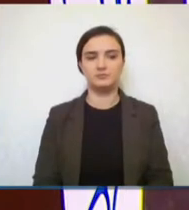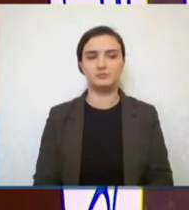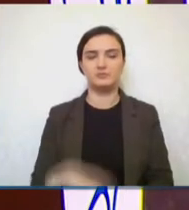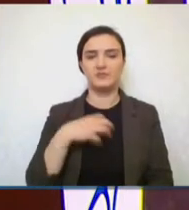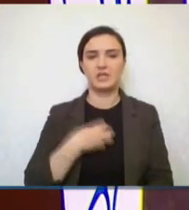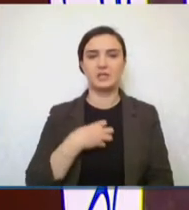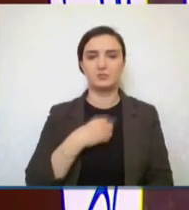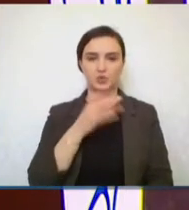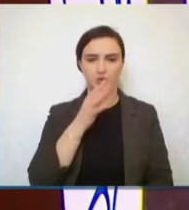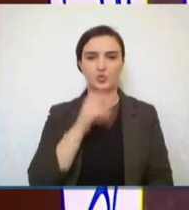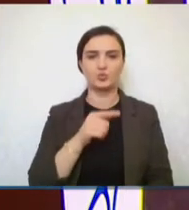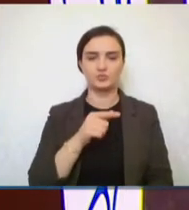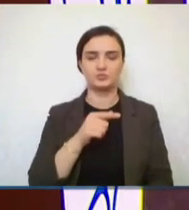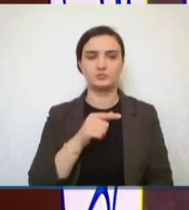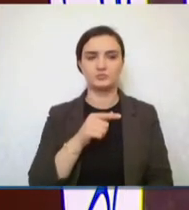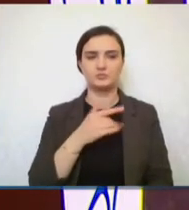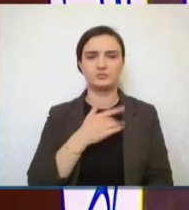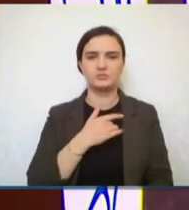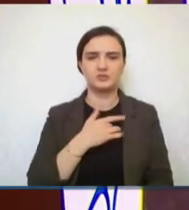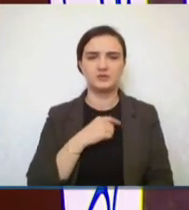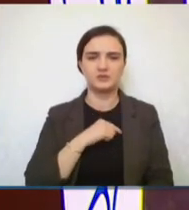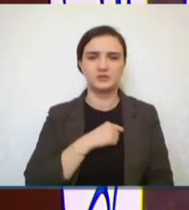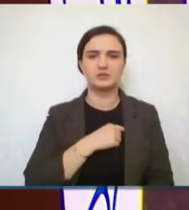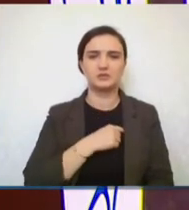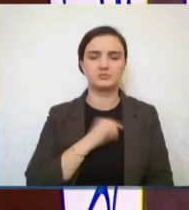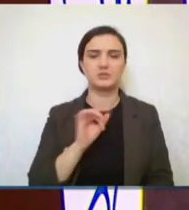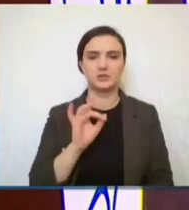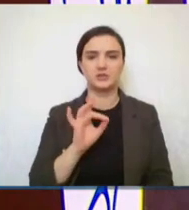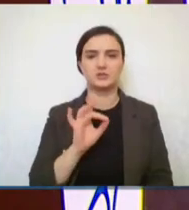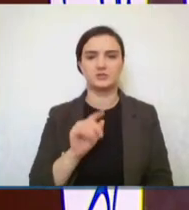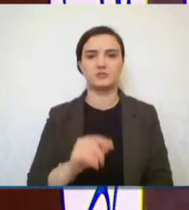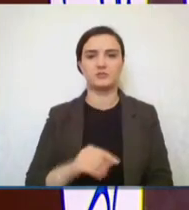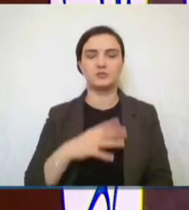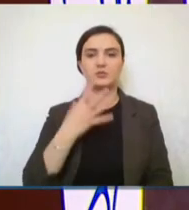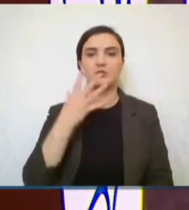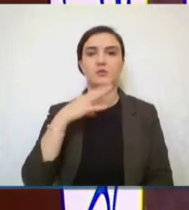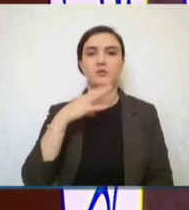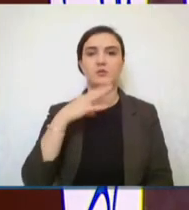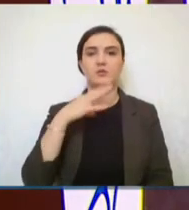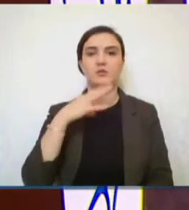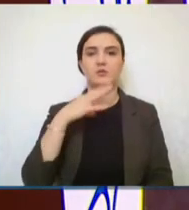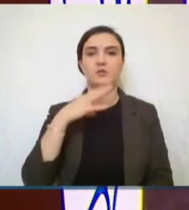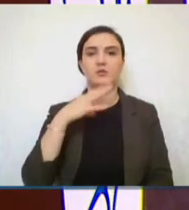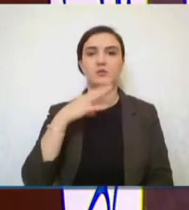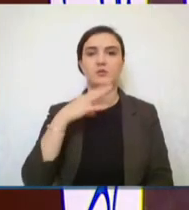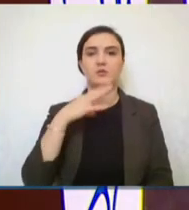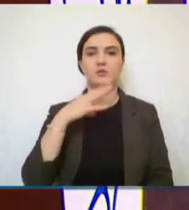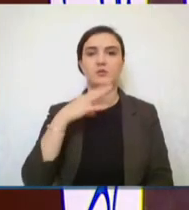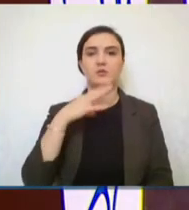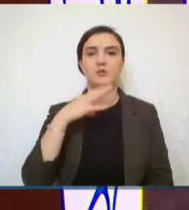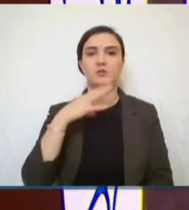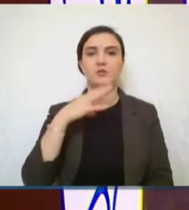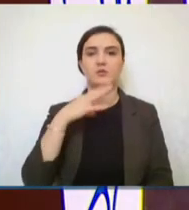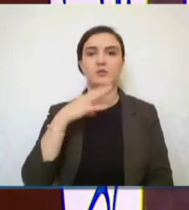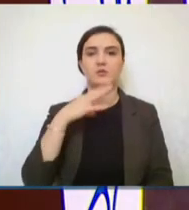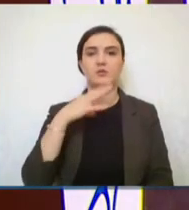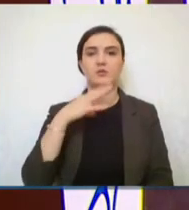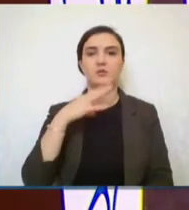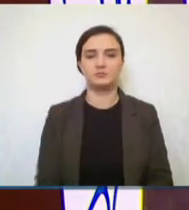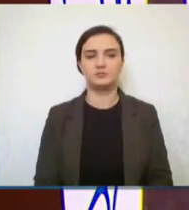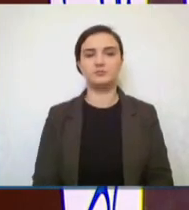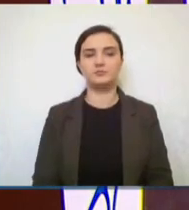ხველების დროს მტკივა და ღრმა რო ჩავის უნდაქავენ შემთხვევაში მტკივა. მადლობა შეკითხვისთვის.